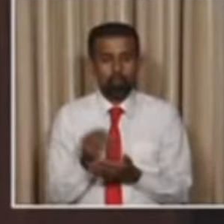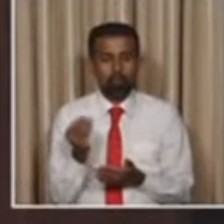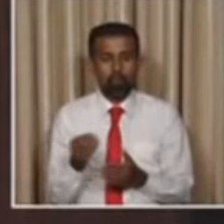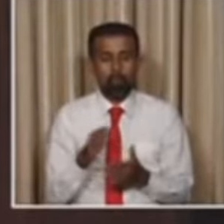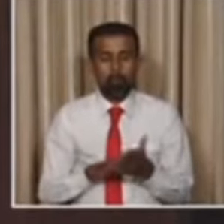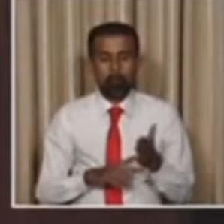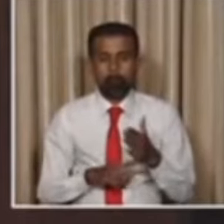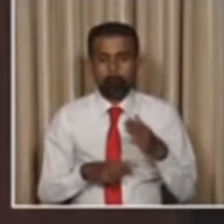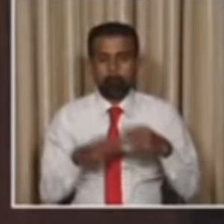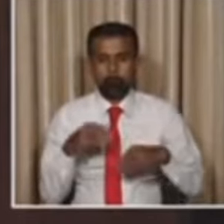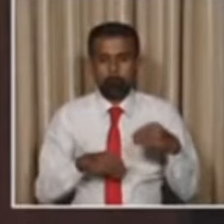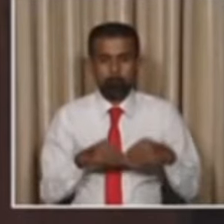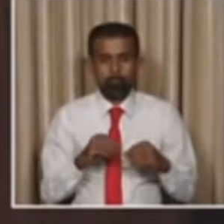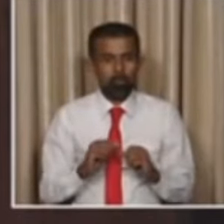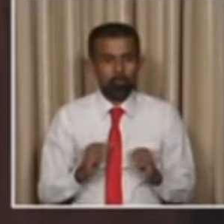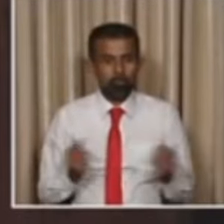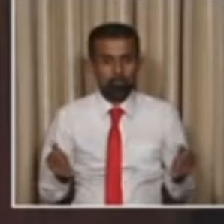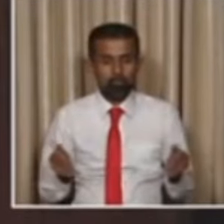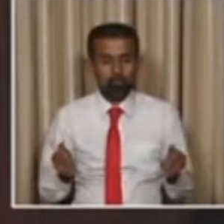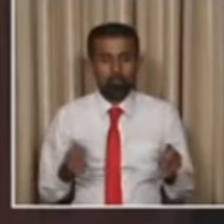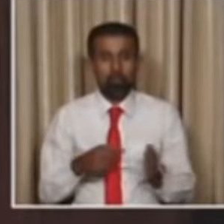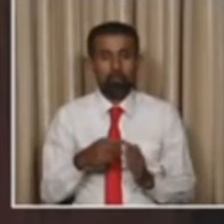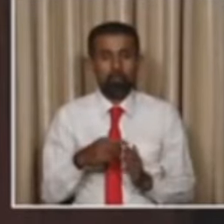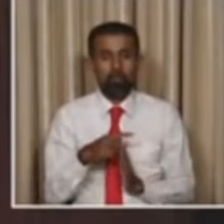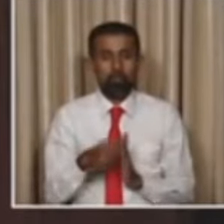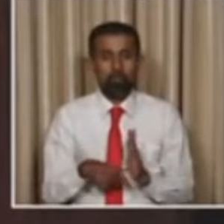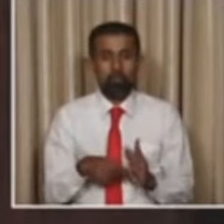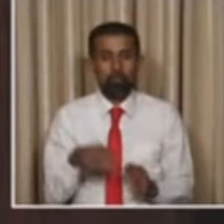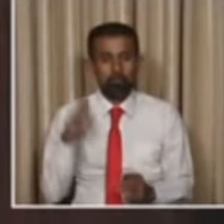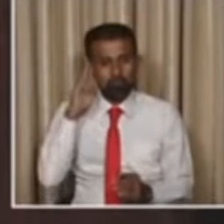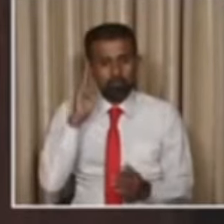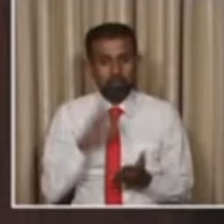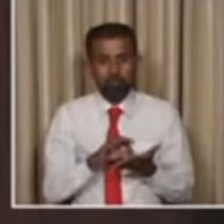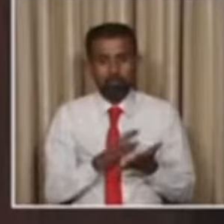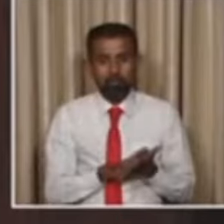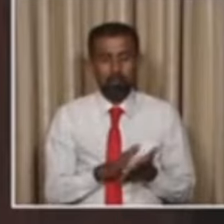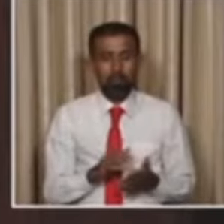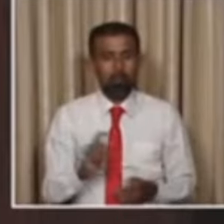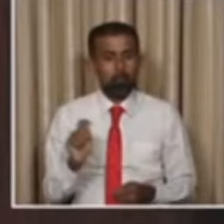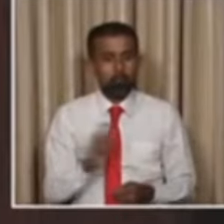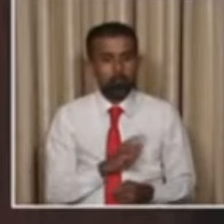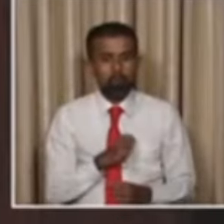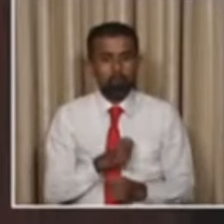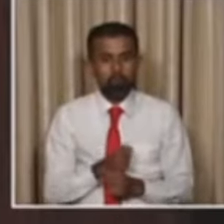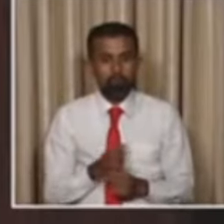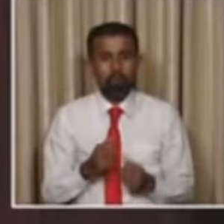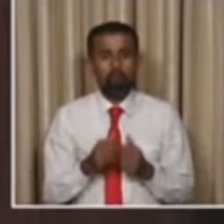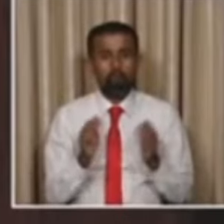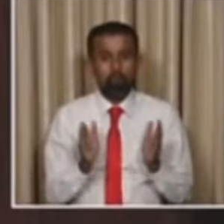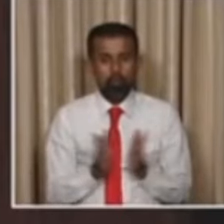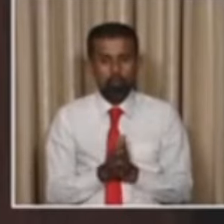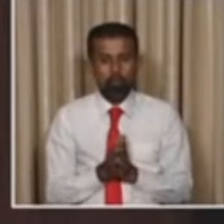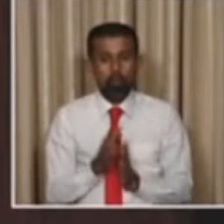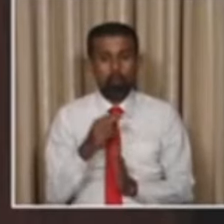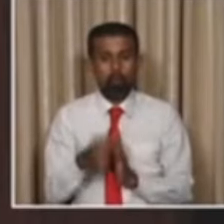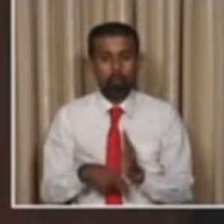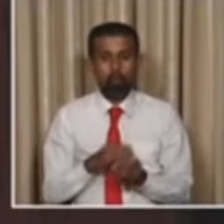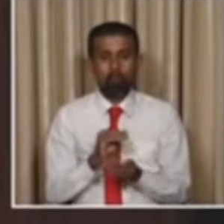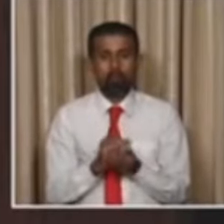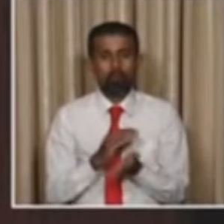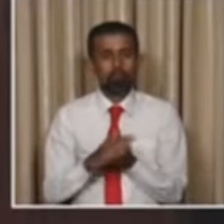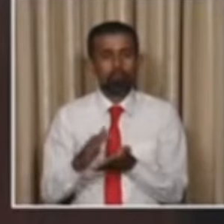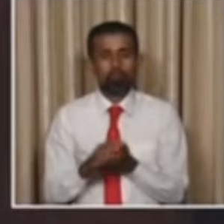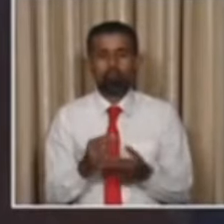දේශපාලන නායකයන්ට තොරව අපි මේ රටේ දියුරුම් දීලා තියෙනවා නම් අපි රට පඩි ලබනවා නම් මේ රාජ්‍ය සේවකෙක් විදිහට අපි සියලු දෙනාම මේ ජාතියටයි සේවය කරන්න බැඳලා